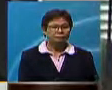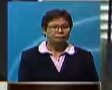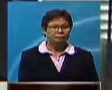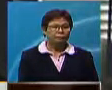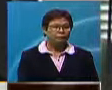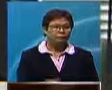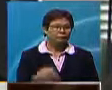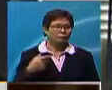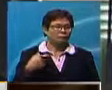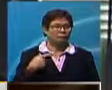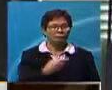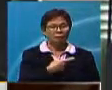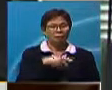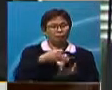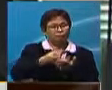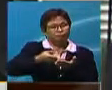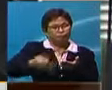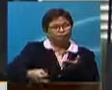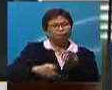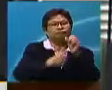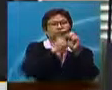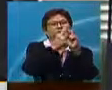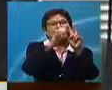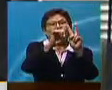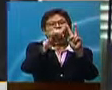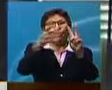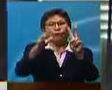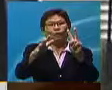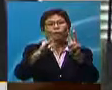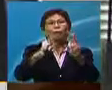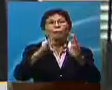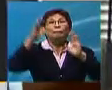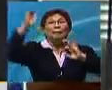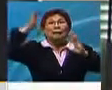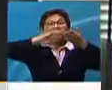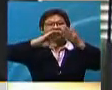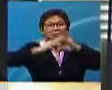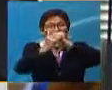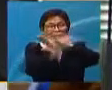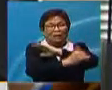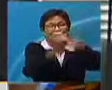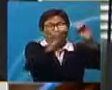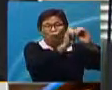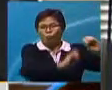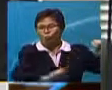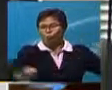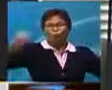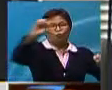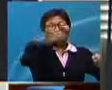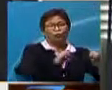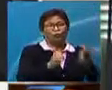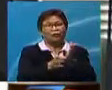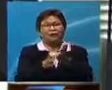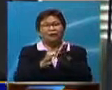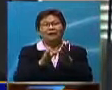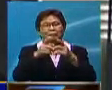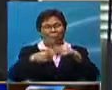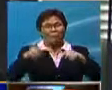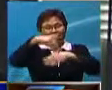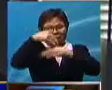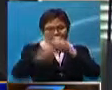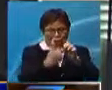Pun kita gagal pada 2015 untuk menjadikan negara SIFAR, tapi tahun ini semasa